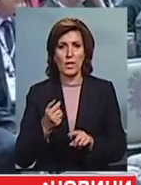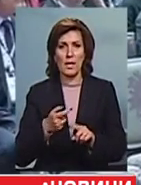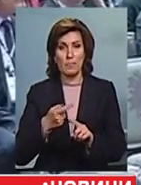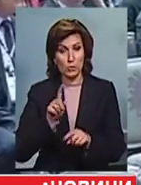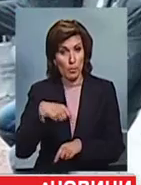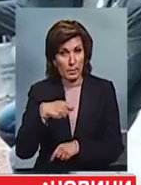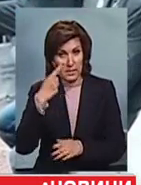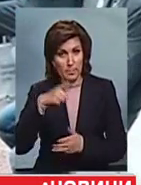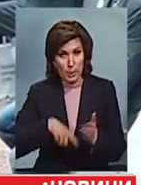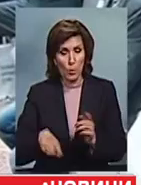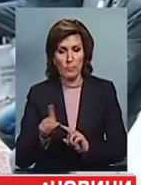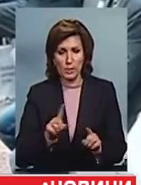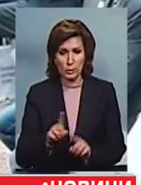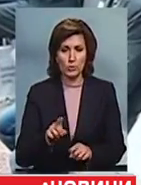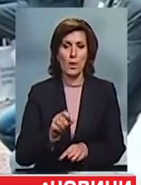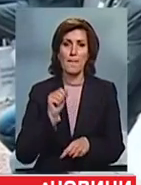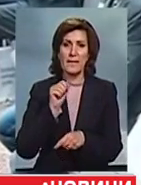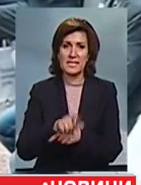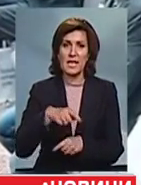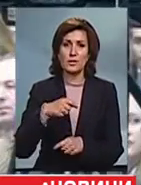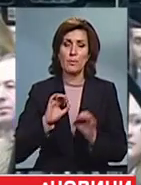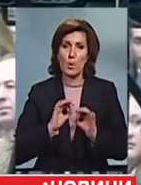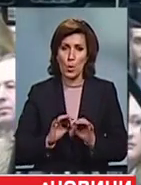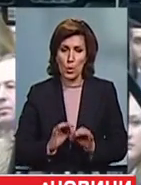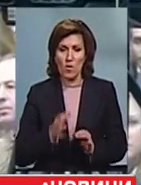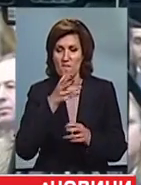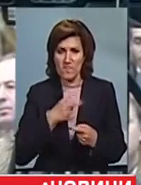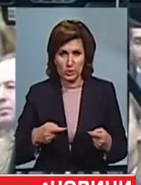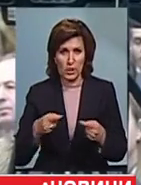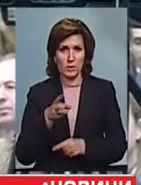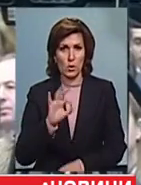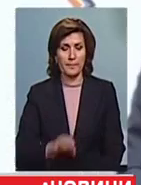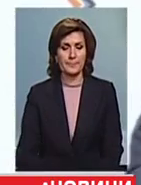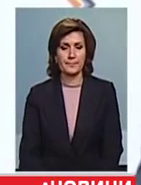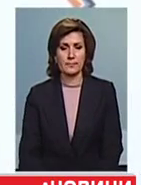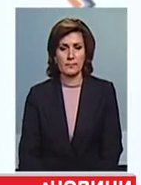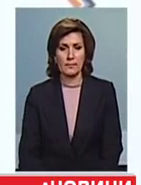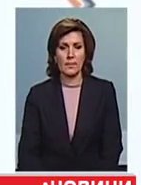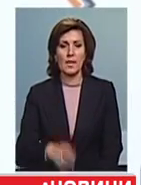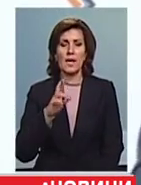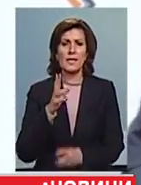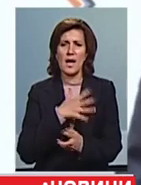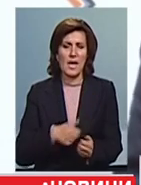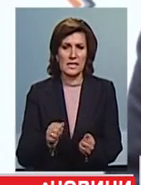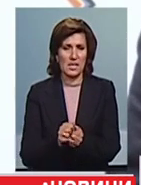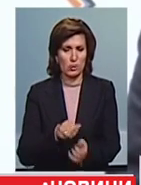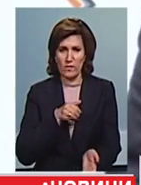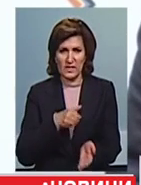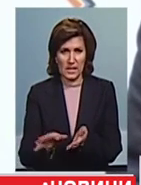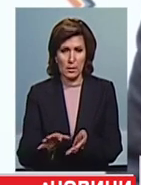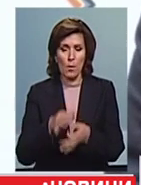цьому президент переконаний, що призначить прокурора вчасно. Я категорично